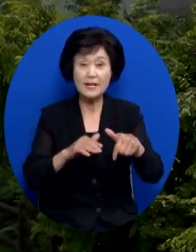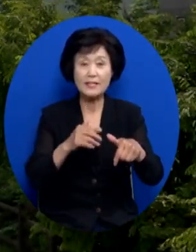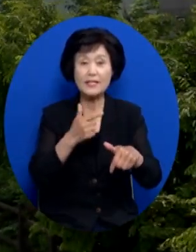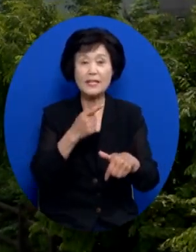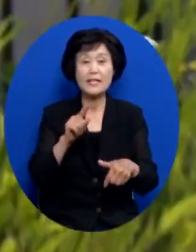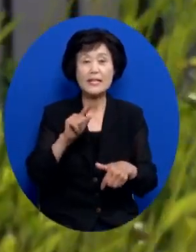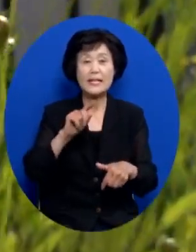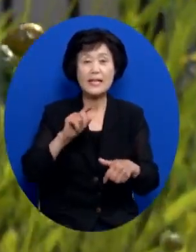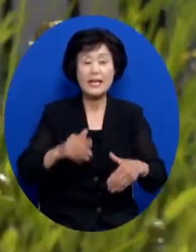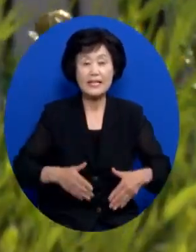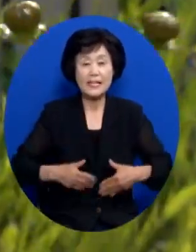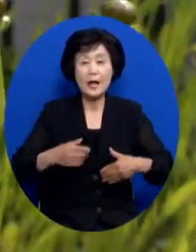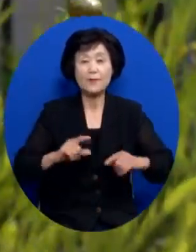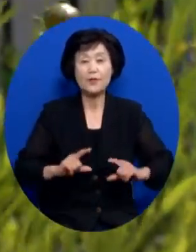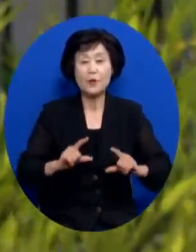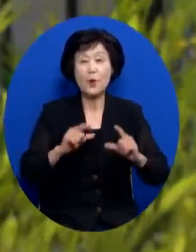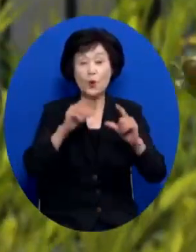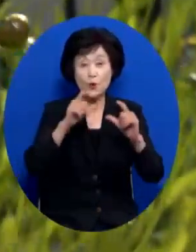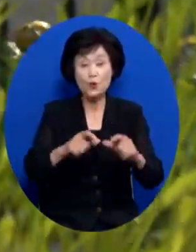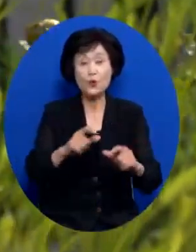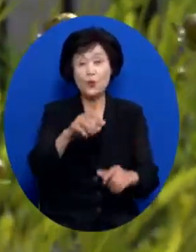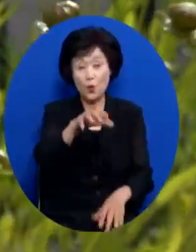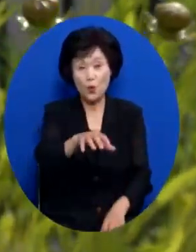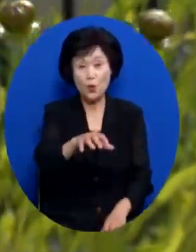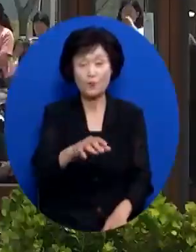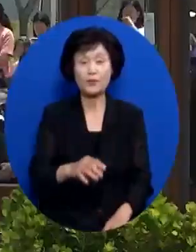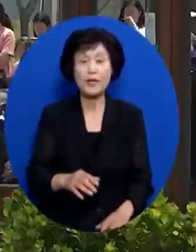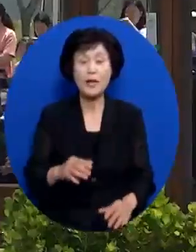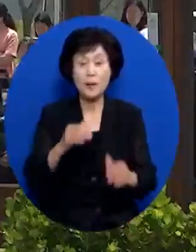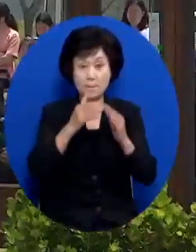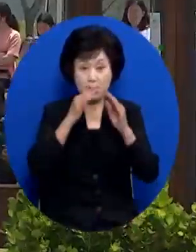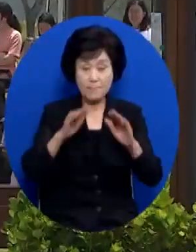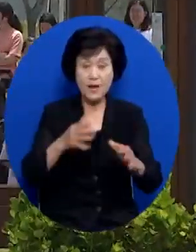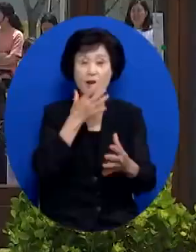서창동. 초록이 무성한 이곳에 자연사랑 마을 축제가